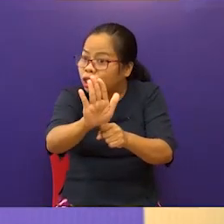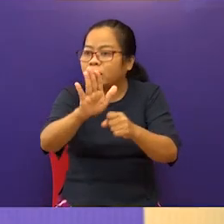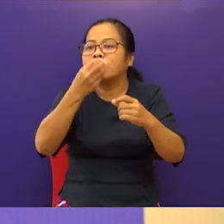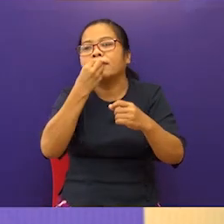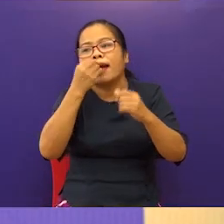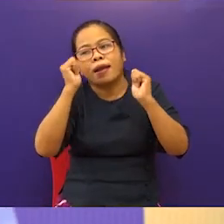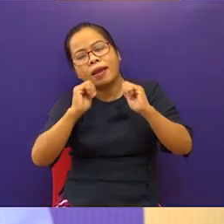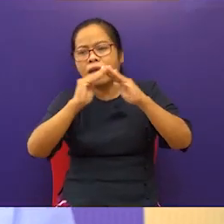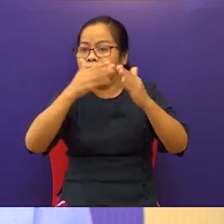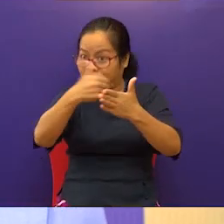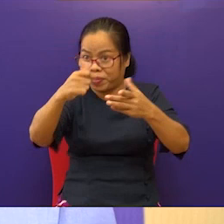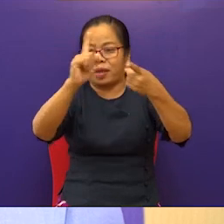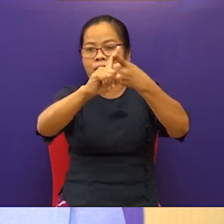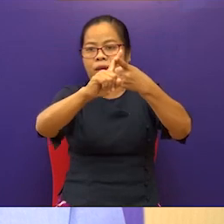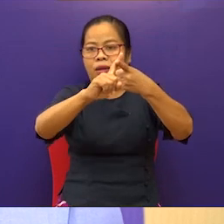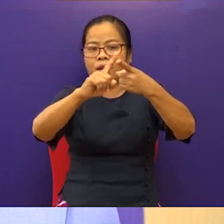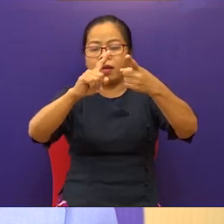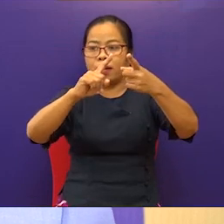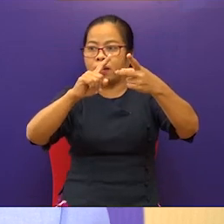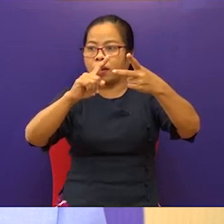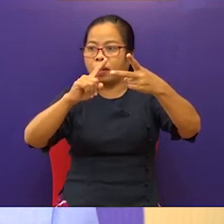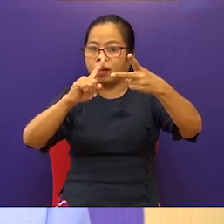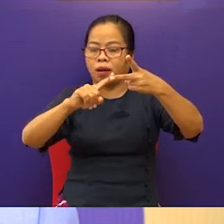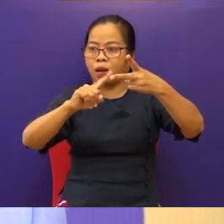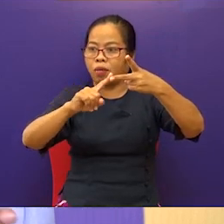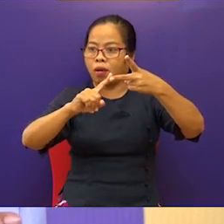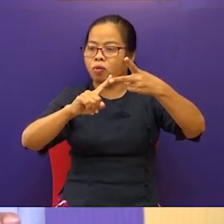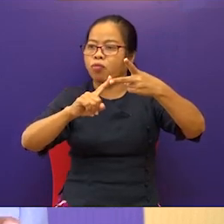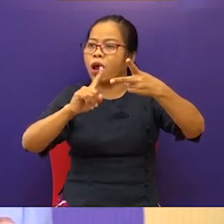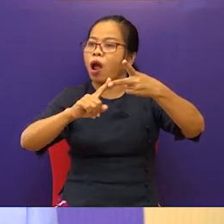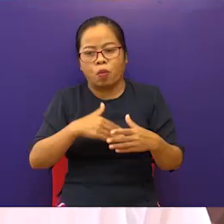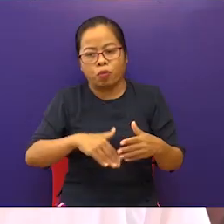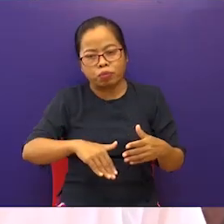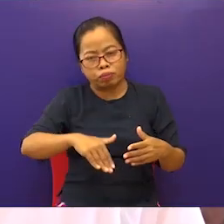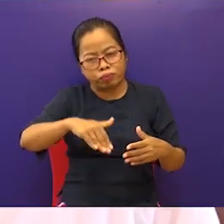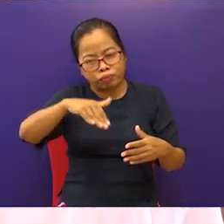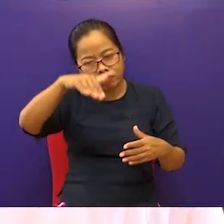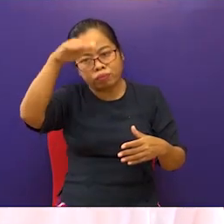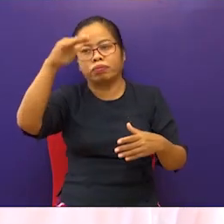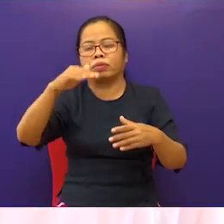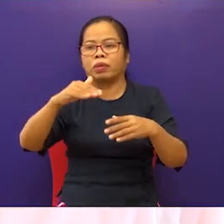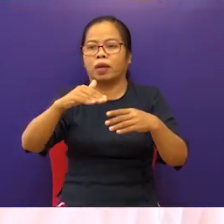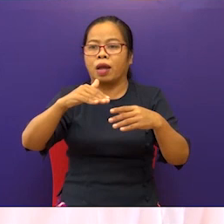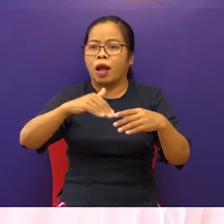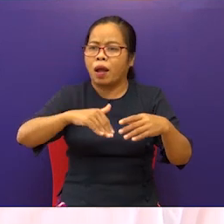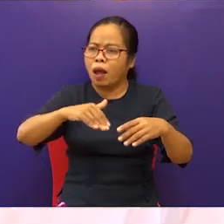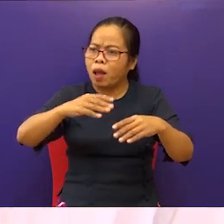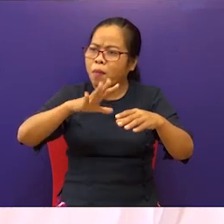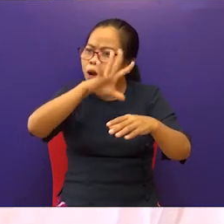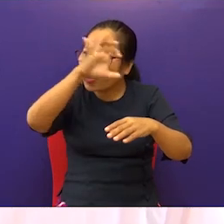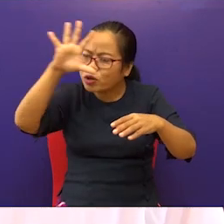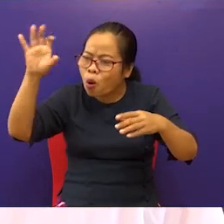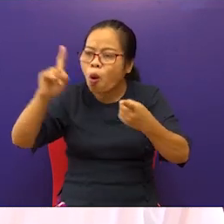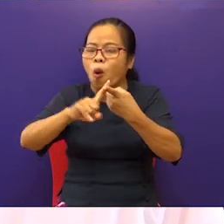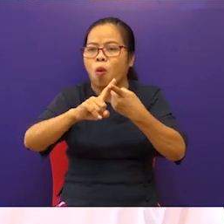တ်က ဲ့ဟိုကြုံလာမဲ့ဟာတွေကတော့ကျွန်တော်ဝိုင်းချီချင်းကြပါဘ ူးရှင်းနေတဲ့အချိန်တွေမှာပဲစလိုက်ဖို့ဆရာကတကဆို ပြီးဟုတ်ကဲ့ဟုတ်ကဲ့ ဘာလေးကိုကျွန်တော်စီတူမှာဗာတွေးမိလေဆိုတော့ကျွန်